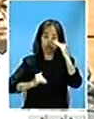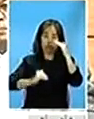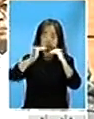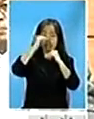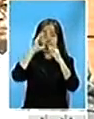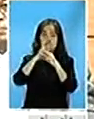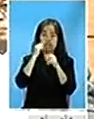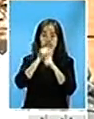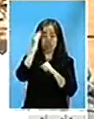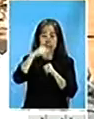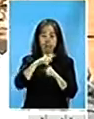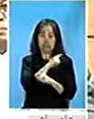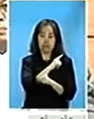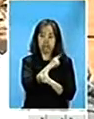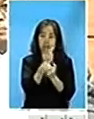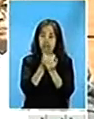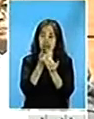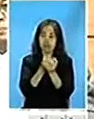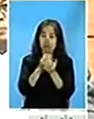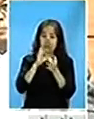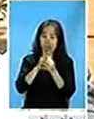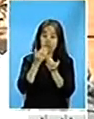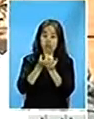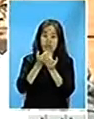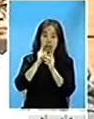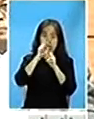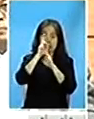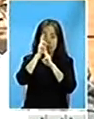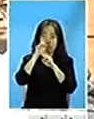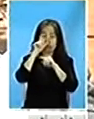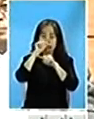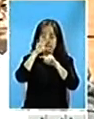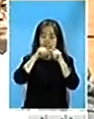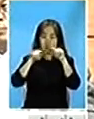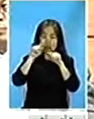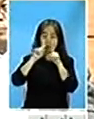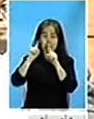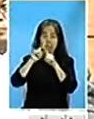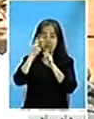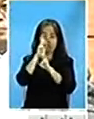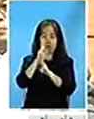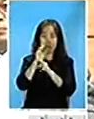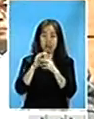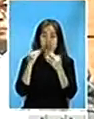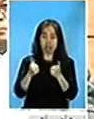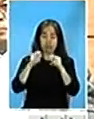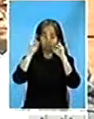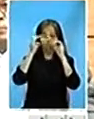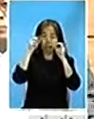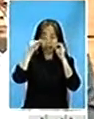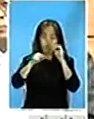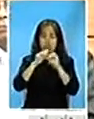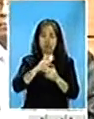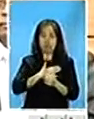เป็นขีดวินัยทางการคลังที่ทางกระทรวงการคลังได้กำหนดไว้ที่ 15% อย่างง่ายดายเพราะฉะนั้นในประเด็นนี้จึงเป็นประเด็น